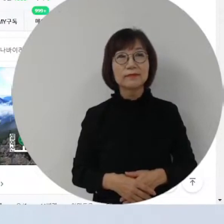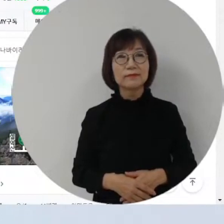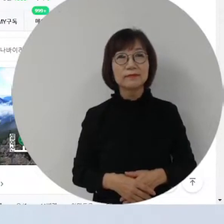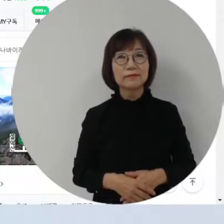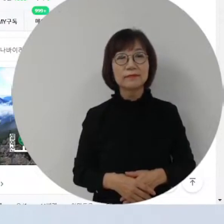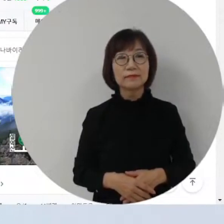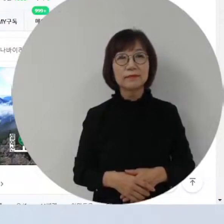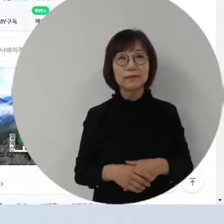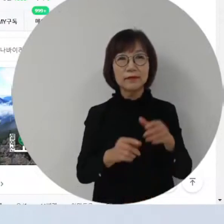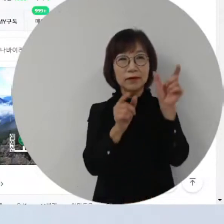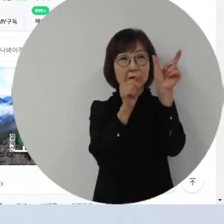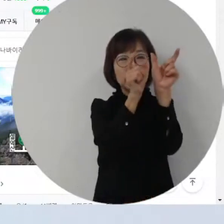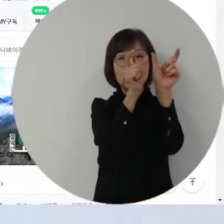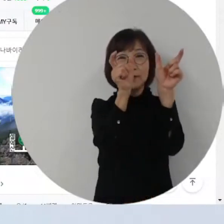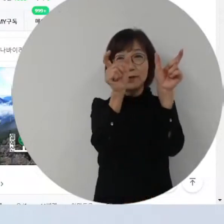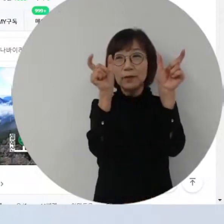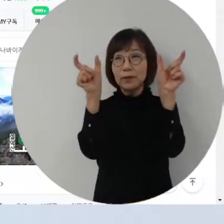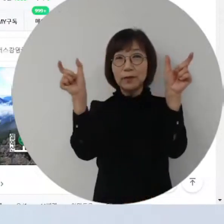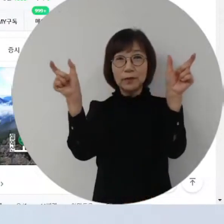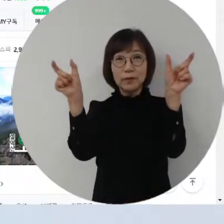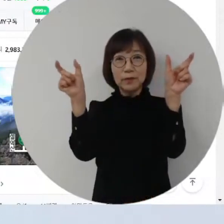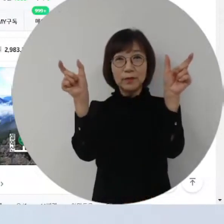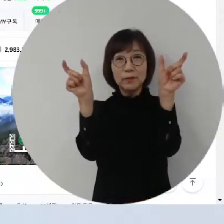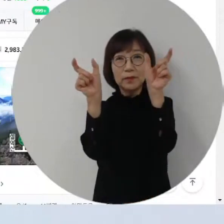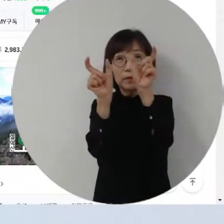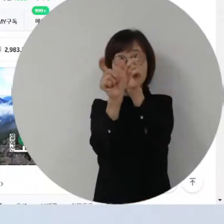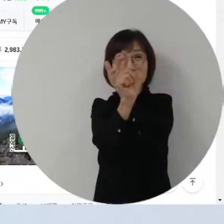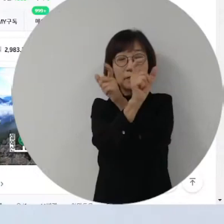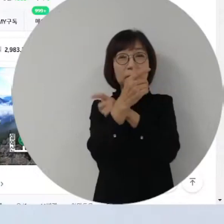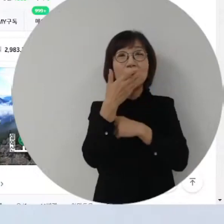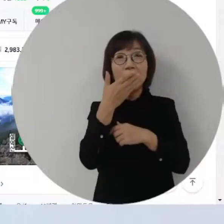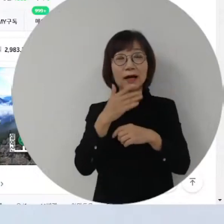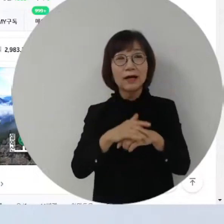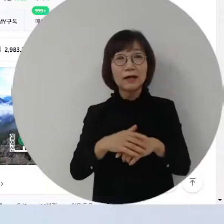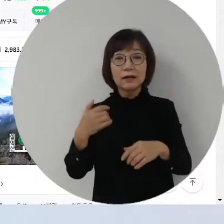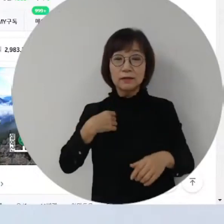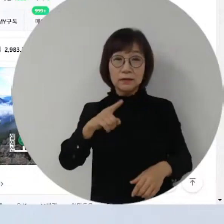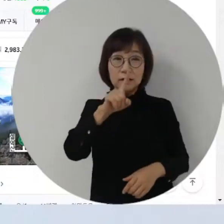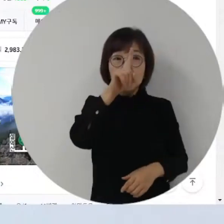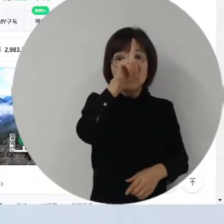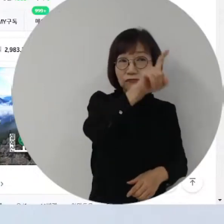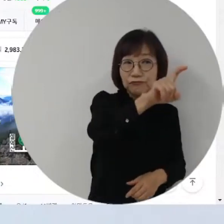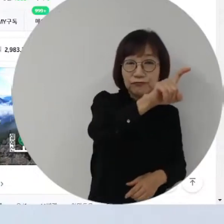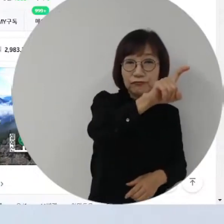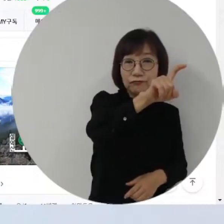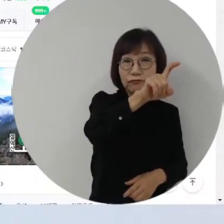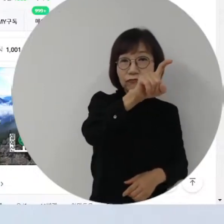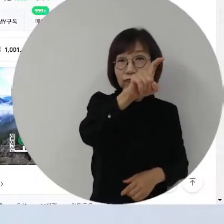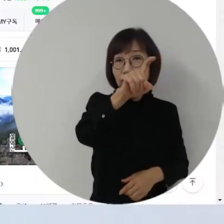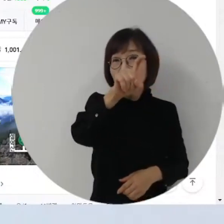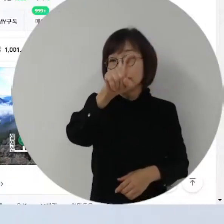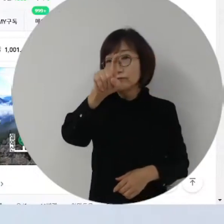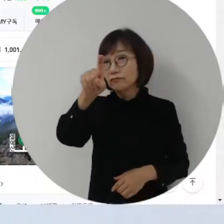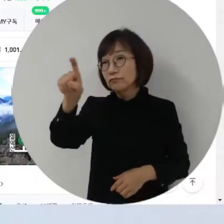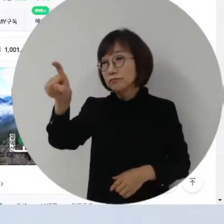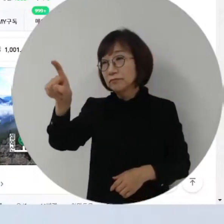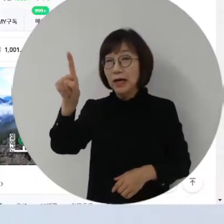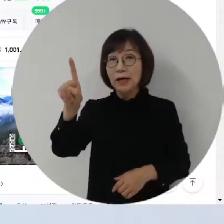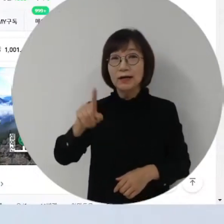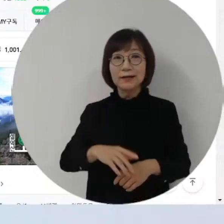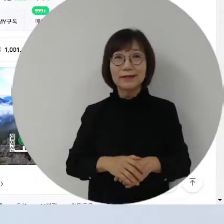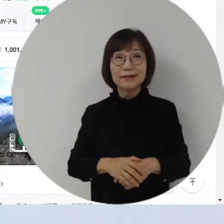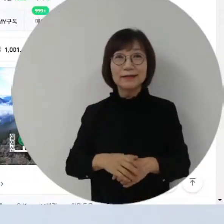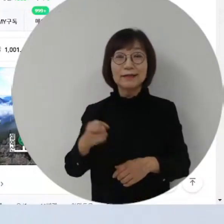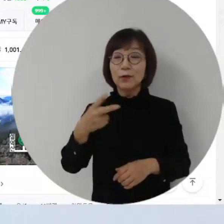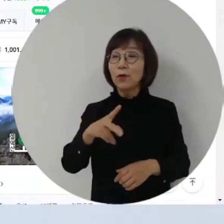이동 또는 클릭한 채로 앞으로 드래그해서 맨 앞으로 이동. 이렇게 위치도 이동할